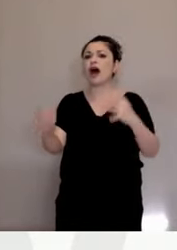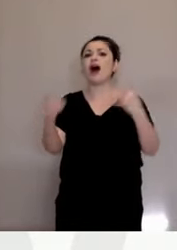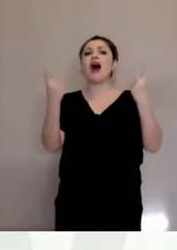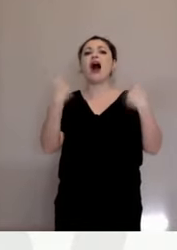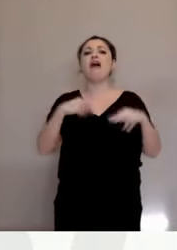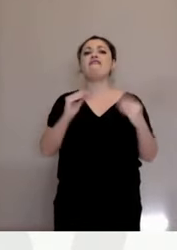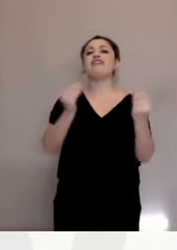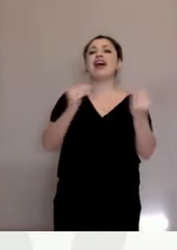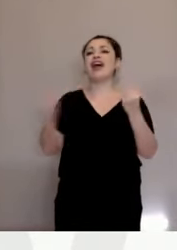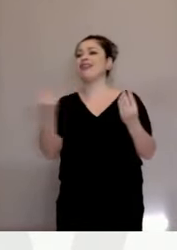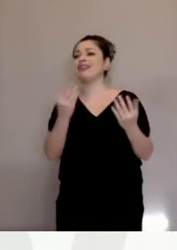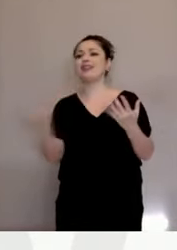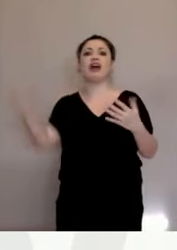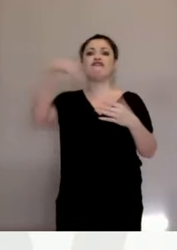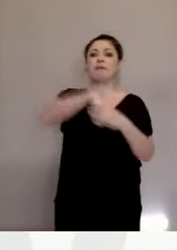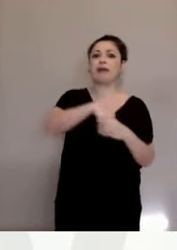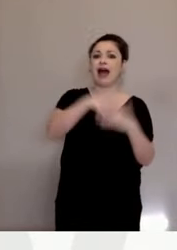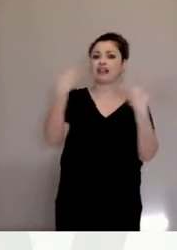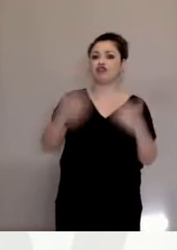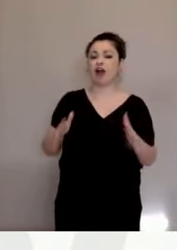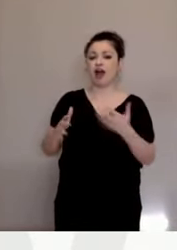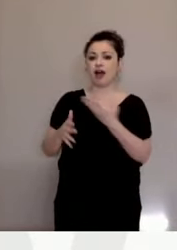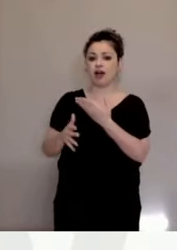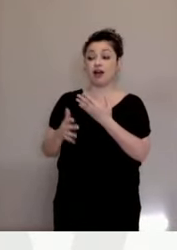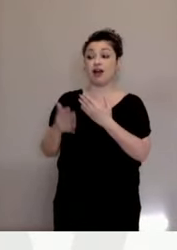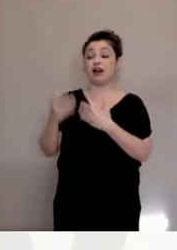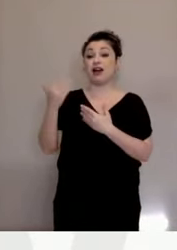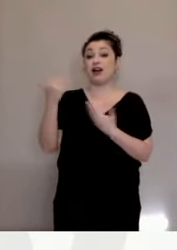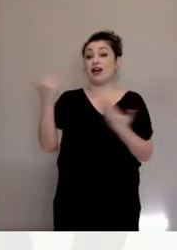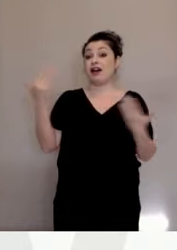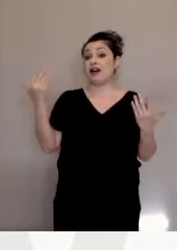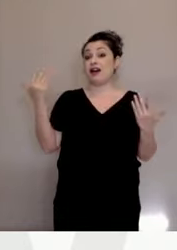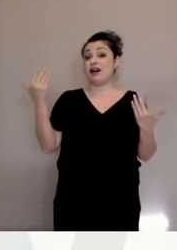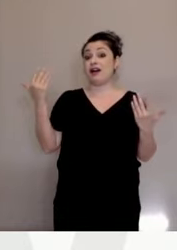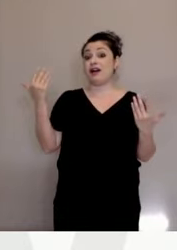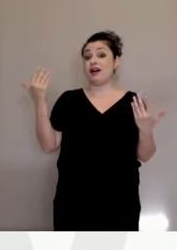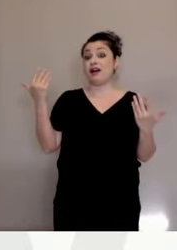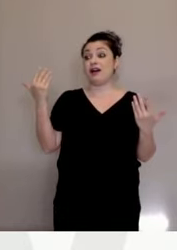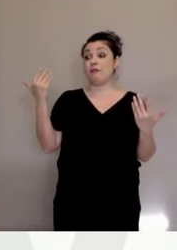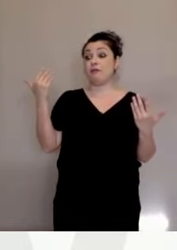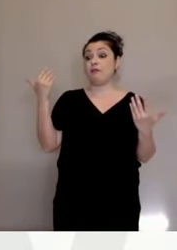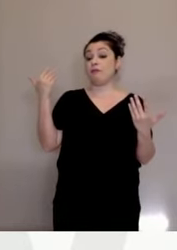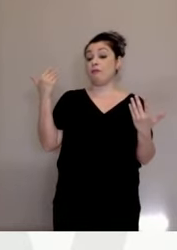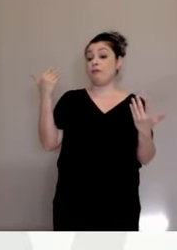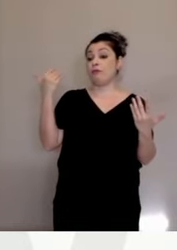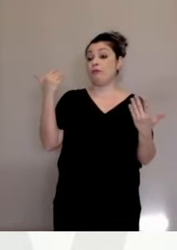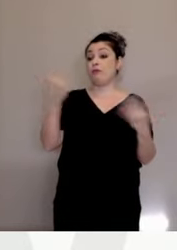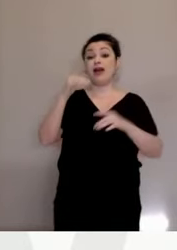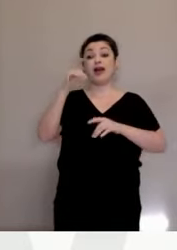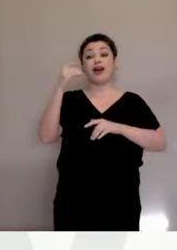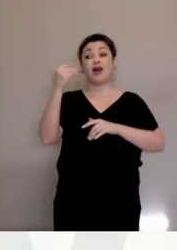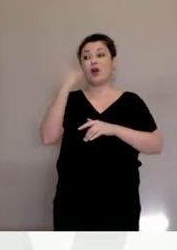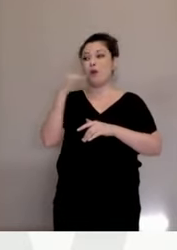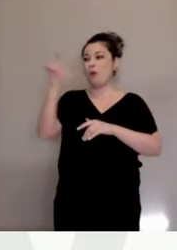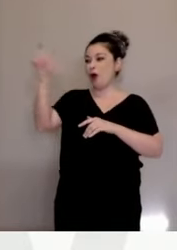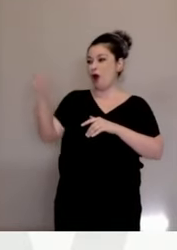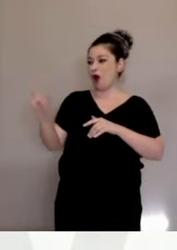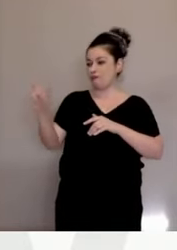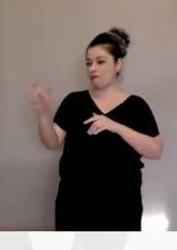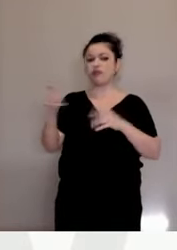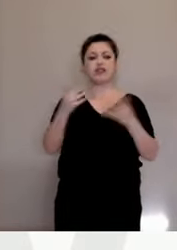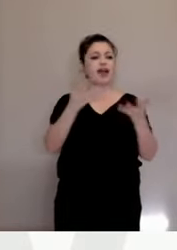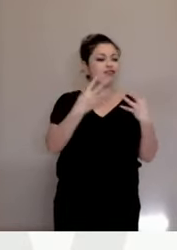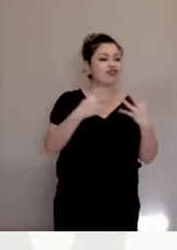e non c'è l'uomo senza tutti gli altri animali e